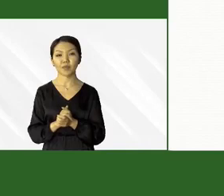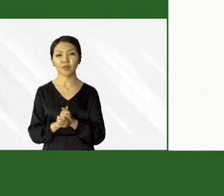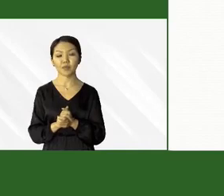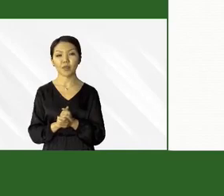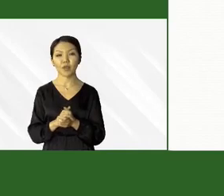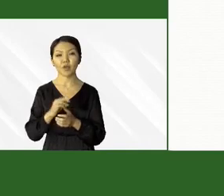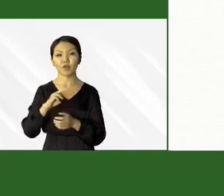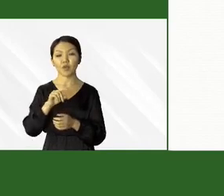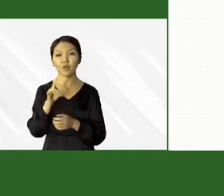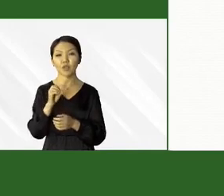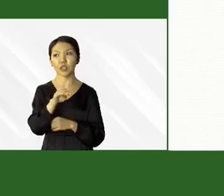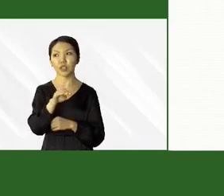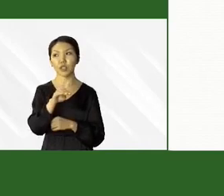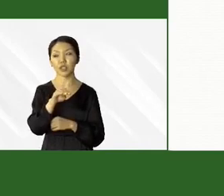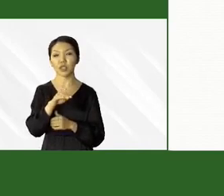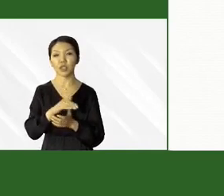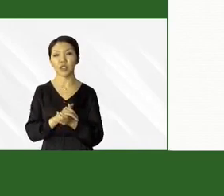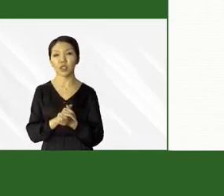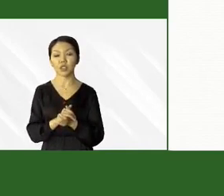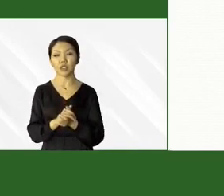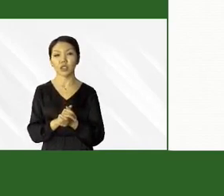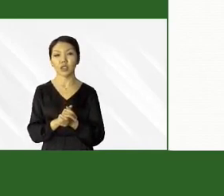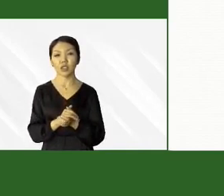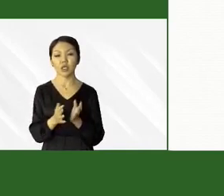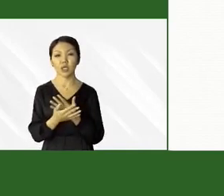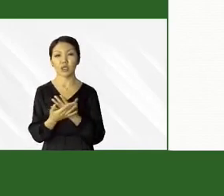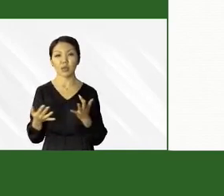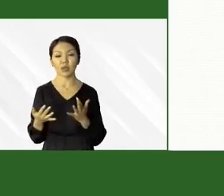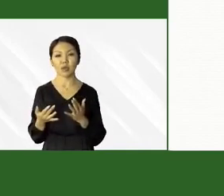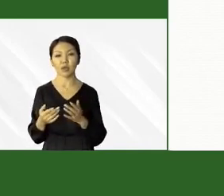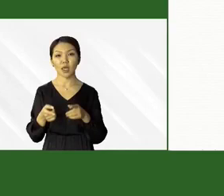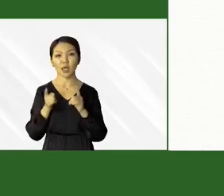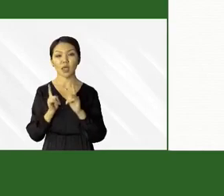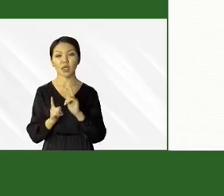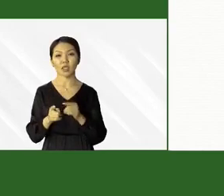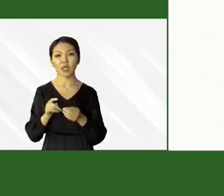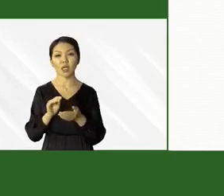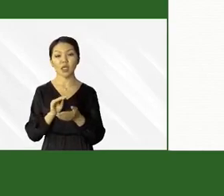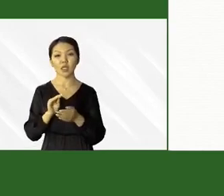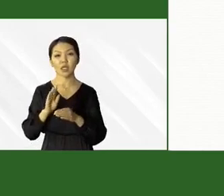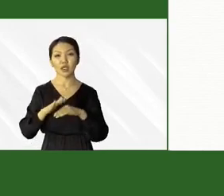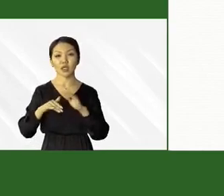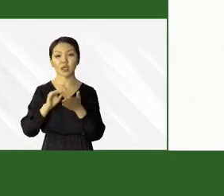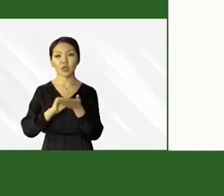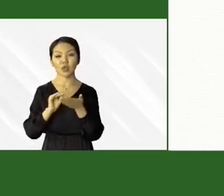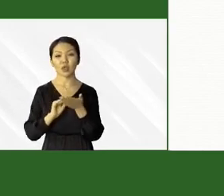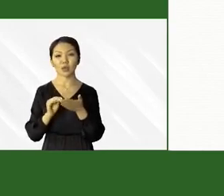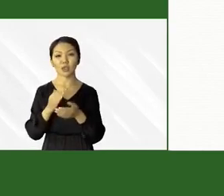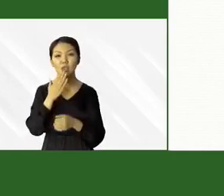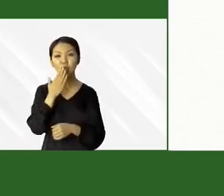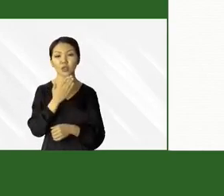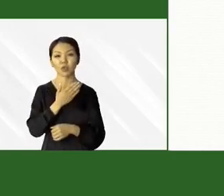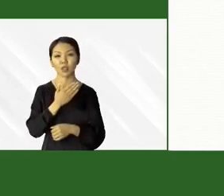более 1000 экспонатов, оригиналы некоторых рукописей и статей, любимые книги, а